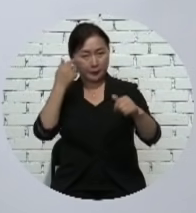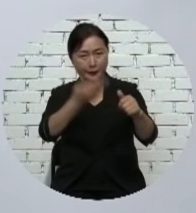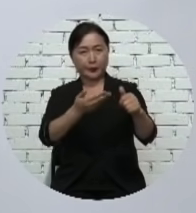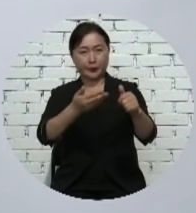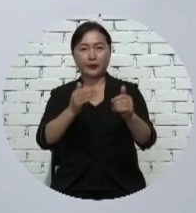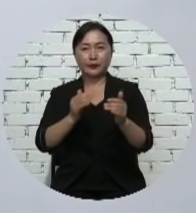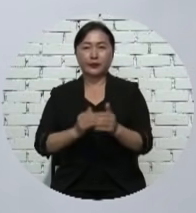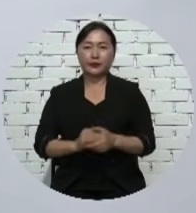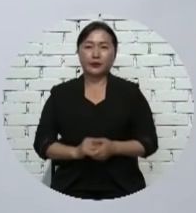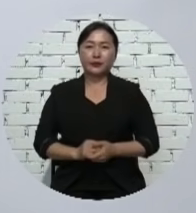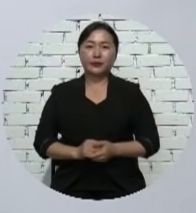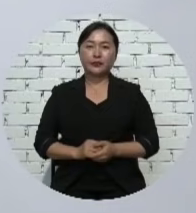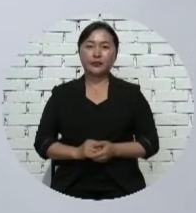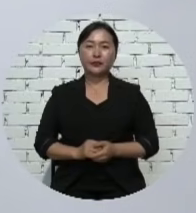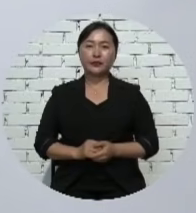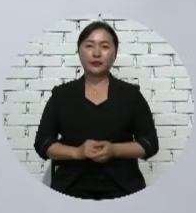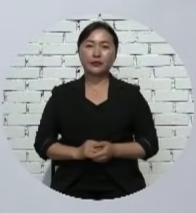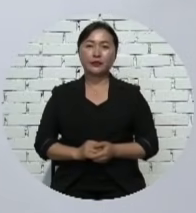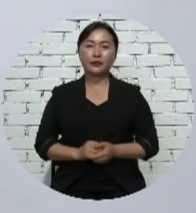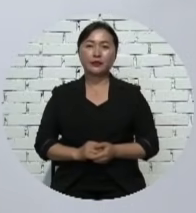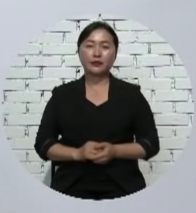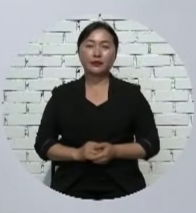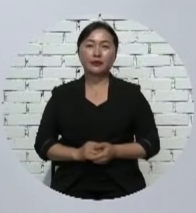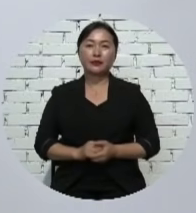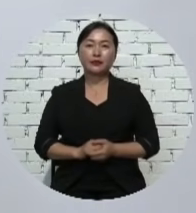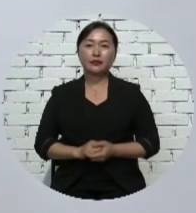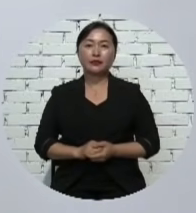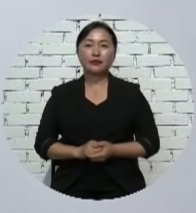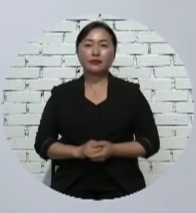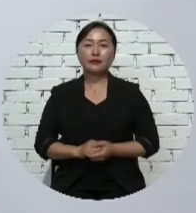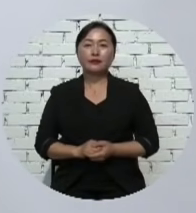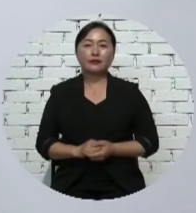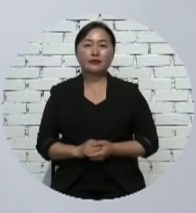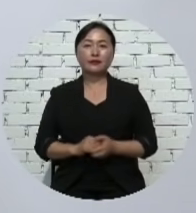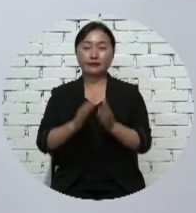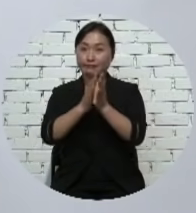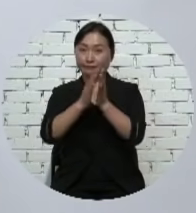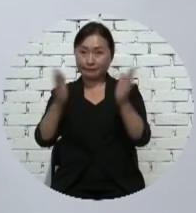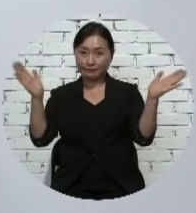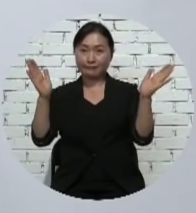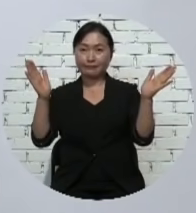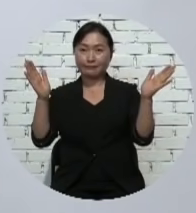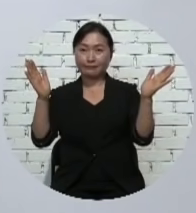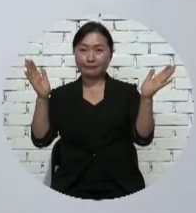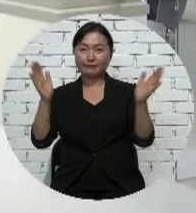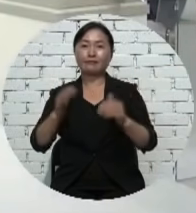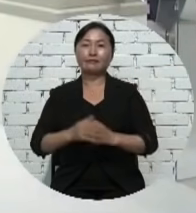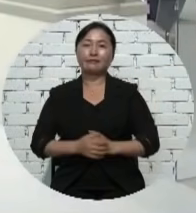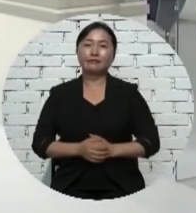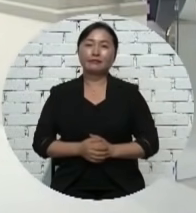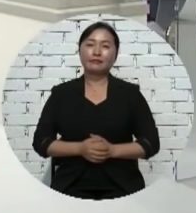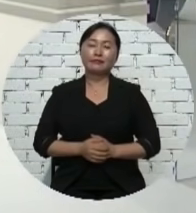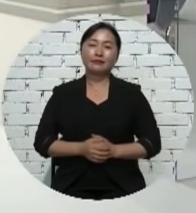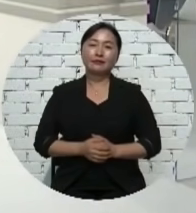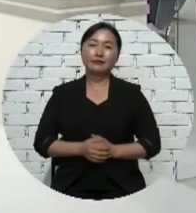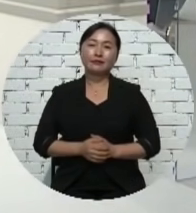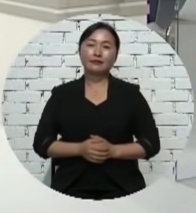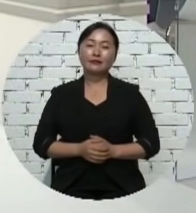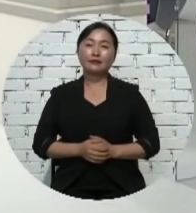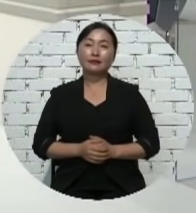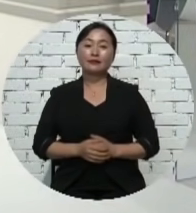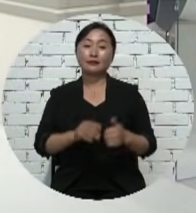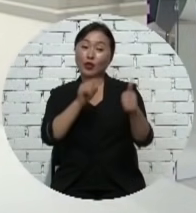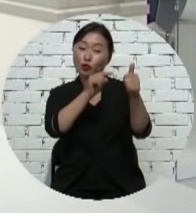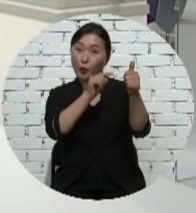그럼 순서에 따라서 먼저 김 기자님부터 시작해 주셔야 네. 되죠. 자, 시작하겠습니다. 타이머 돌려주십시오. 예,